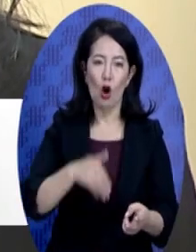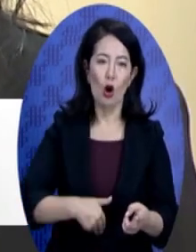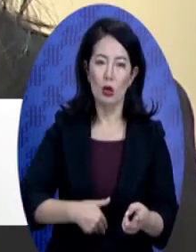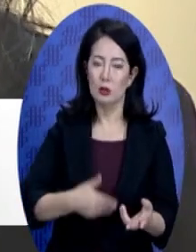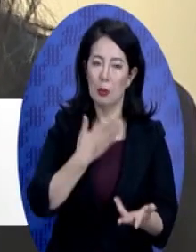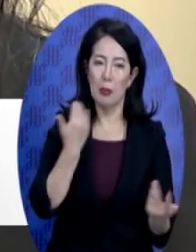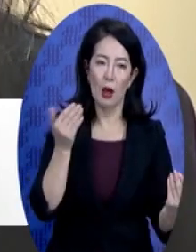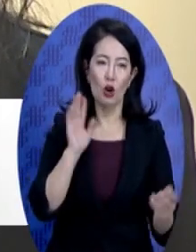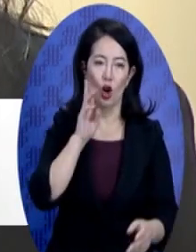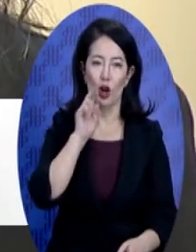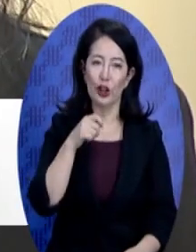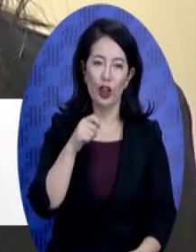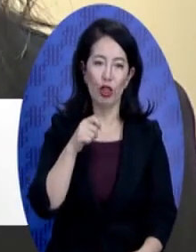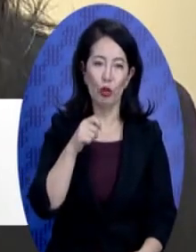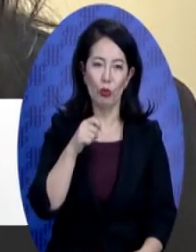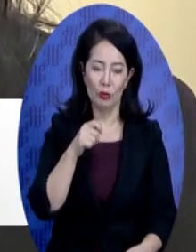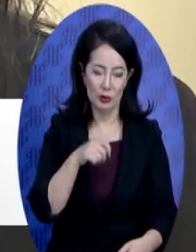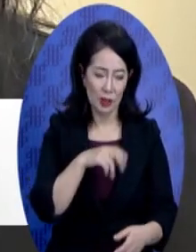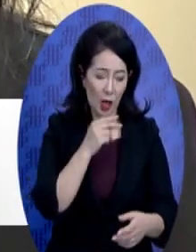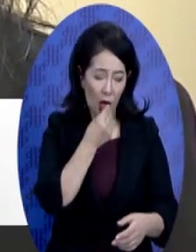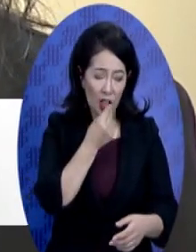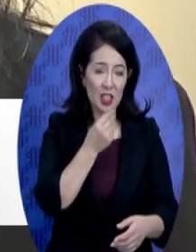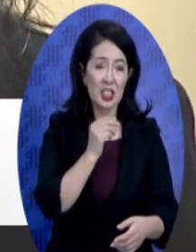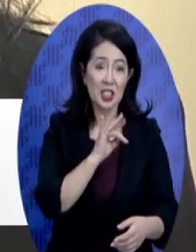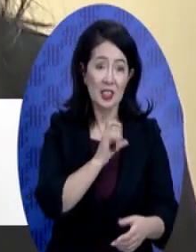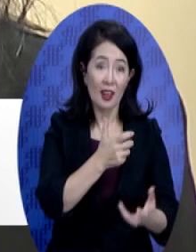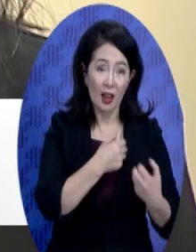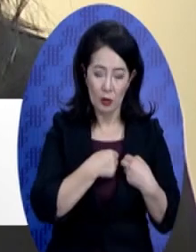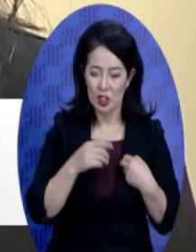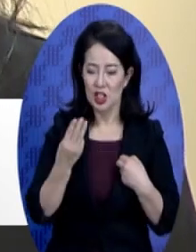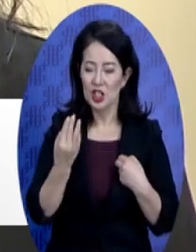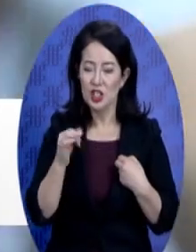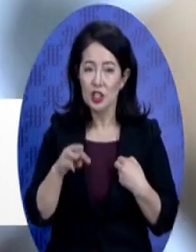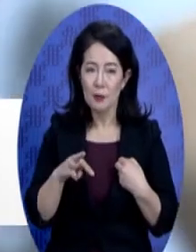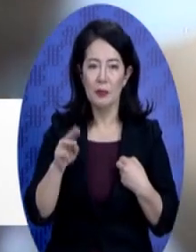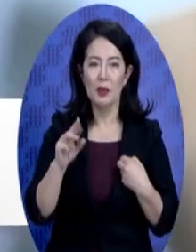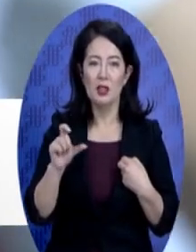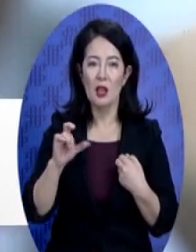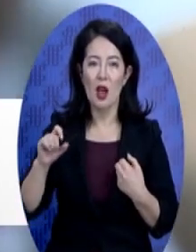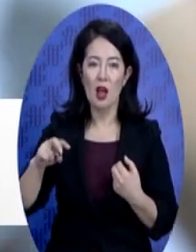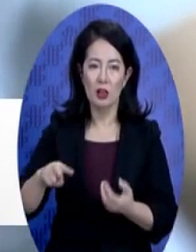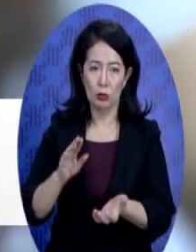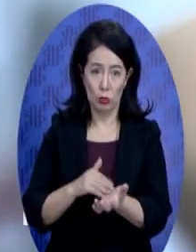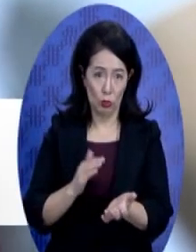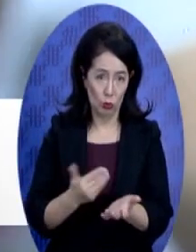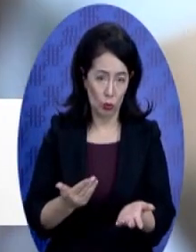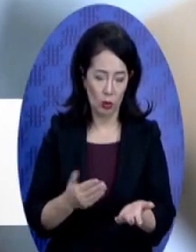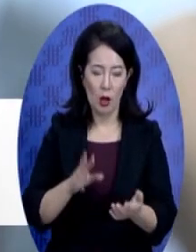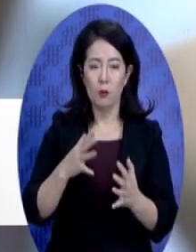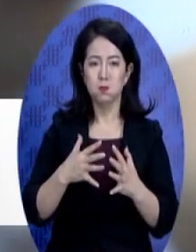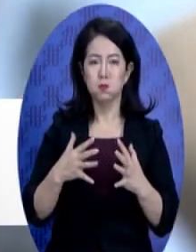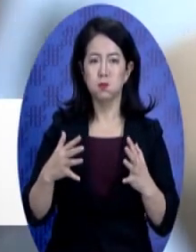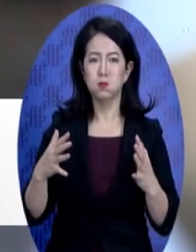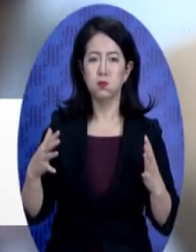идэхгүй. Тэгэхээр нөгөө илчлэг аваад байгаа боловч нөгөө шим пүцэн дотолд ороод байгаа хүнсээ бид нар муу хүнсээ гэж яриад байгаа. Таргалалтын гол шалтгаан нь